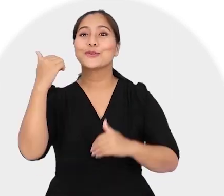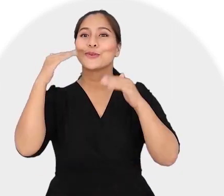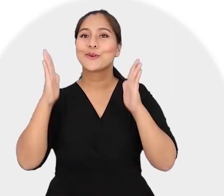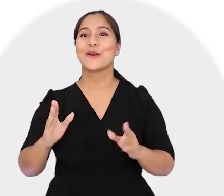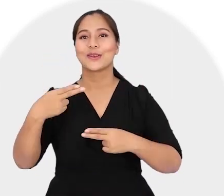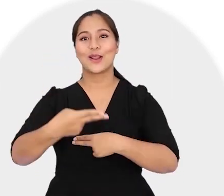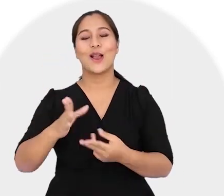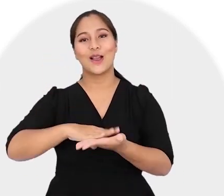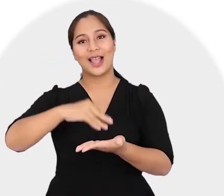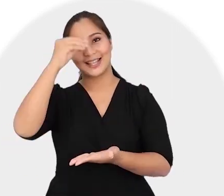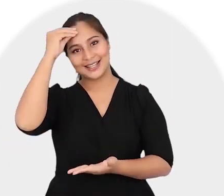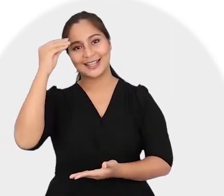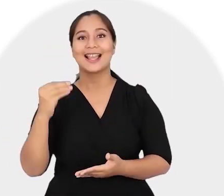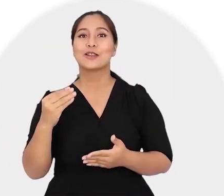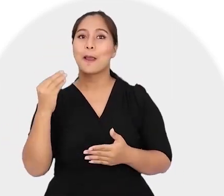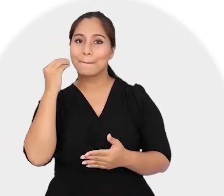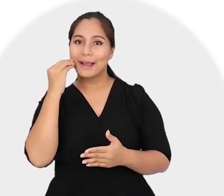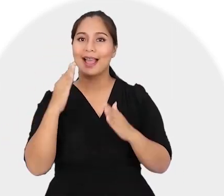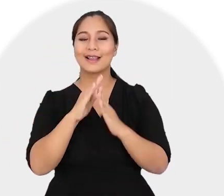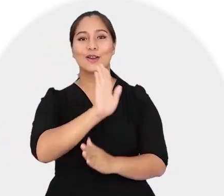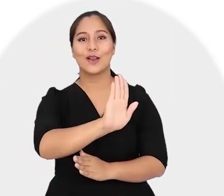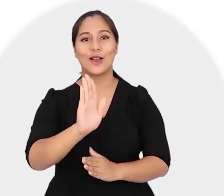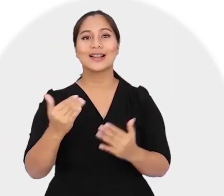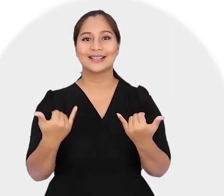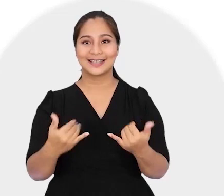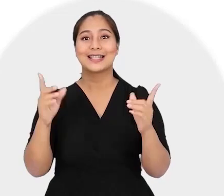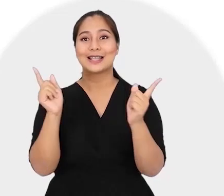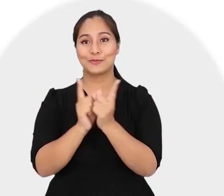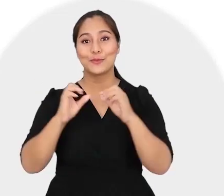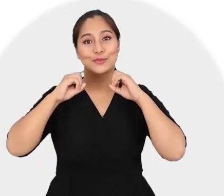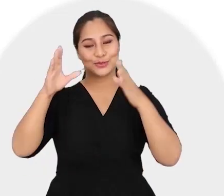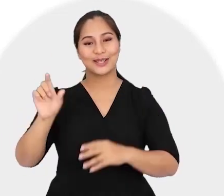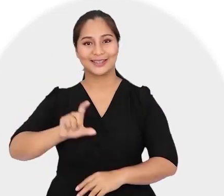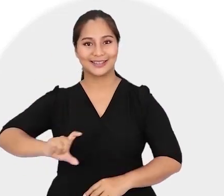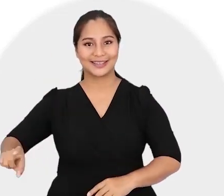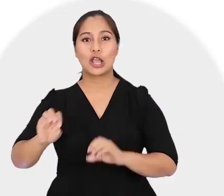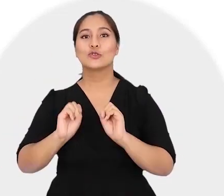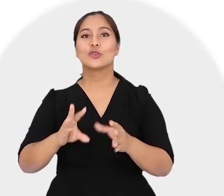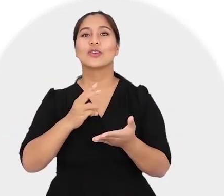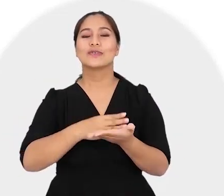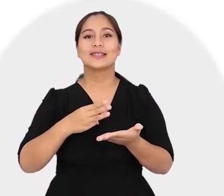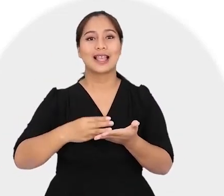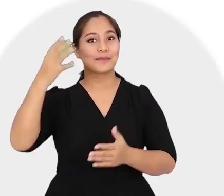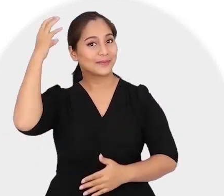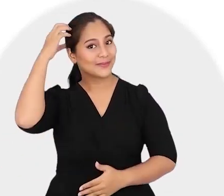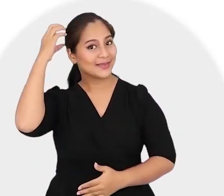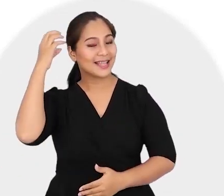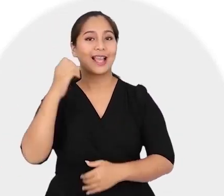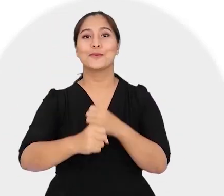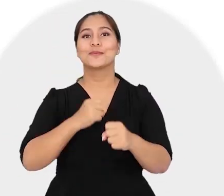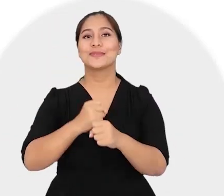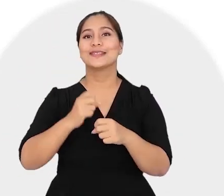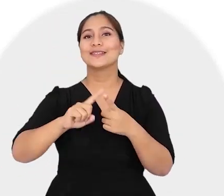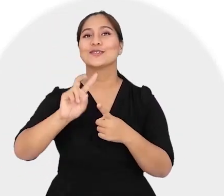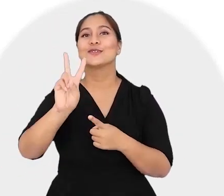สบายดีพวกหลานทุกคนที่อยู่ห้องเรียนและทางบ้านมื้อนี้มาพบกับครูบุญมาคำพูดครูจะมาสอนวิชาภาษาลา